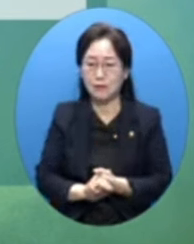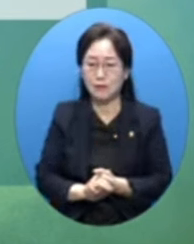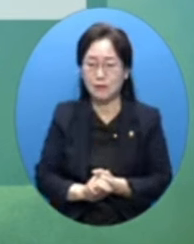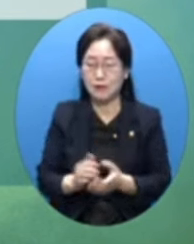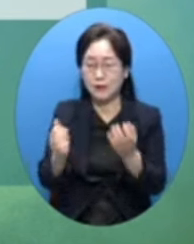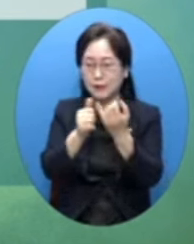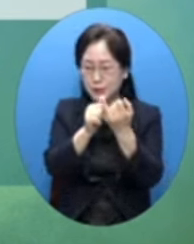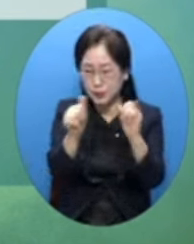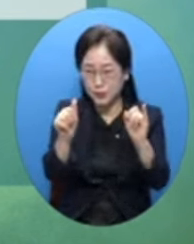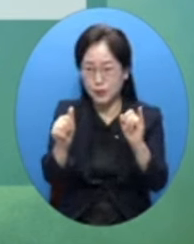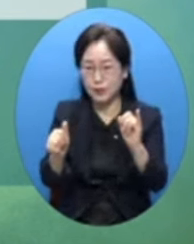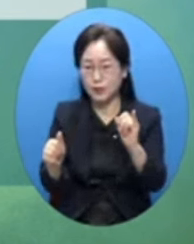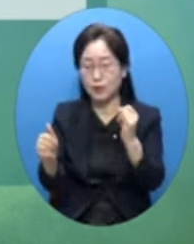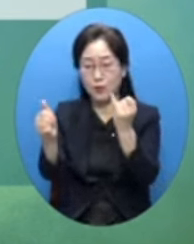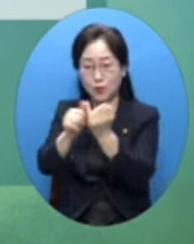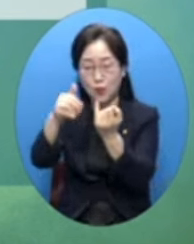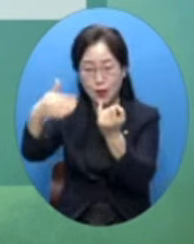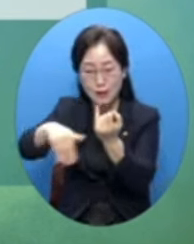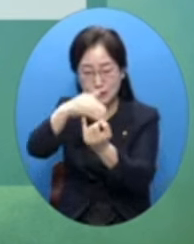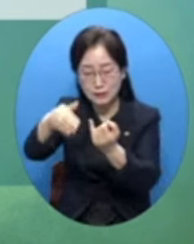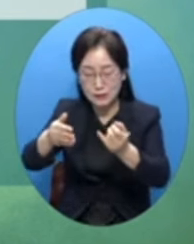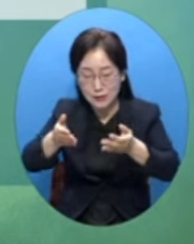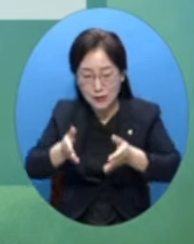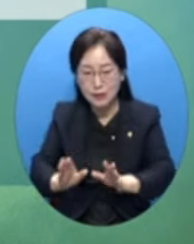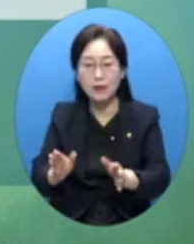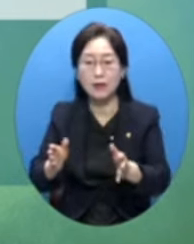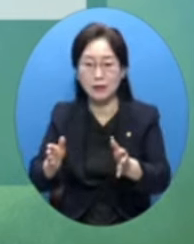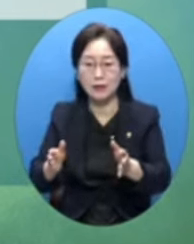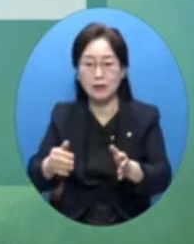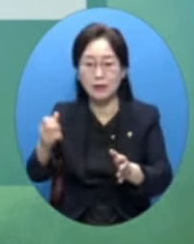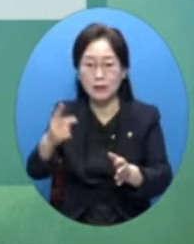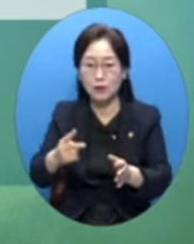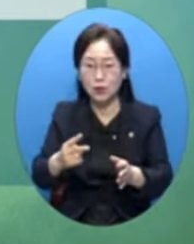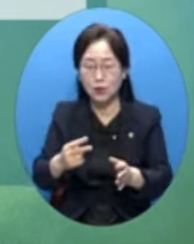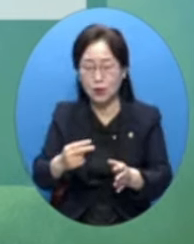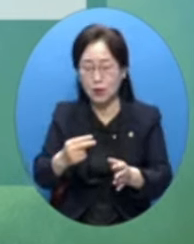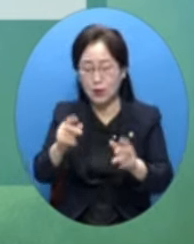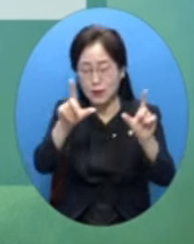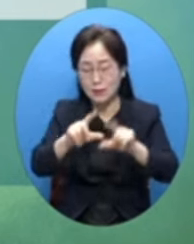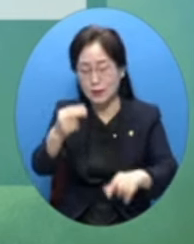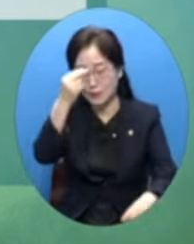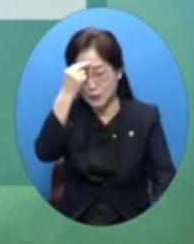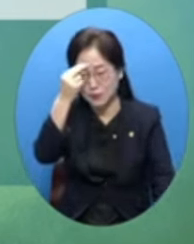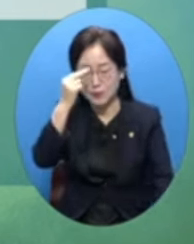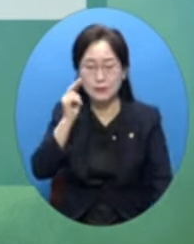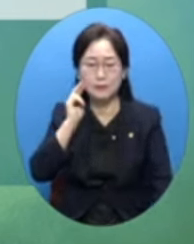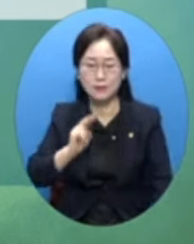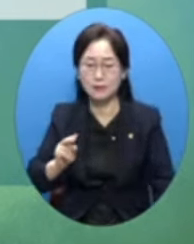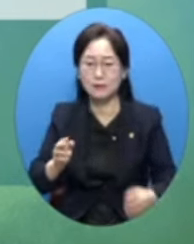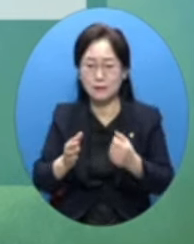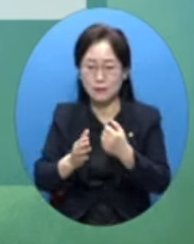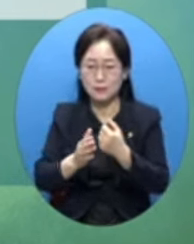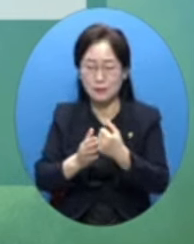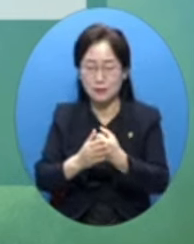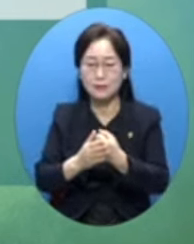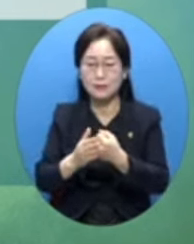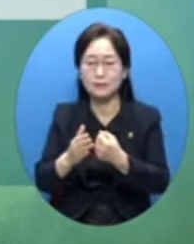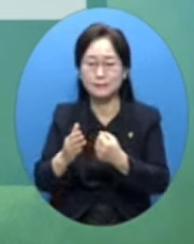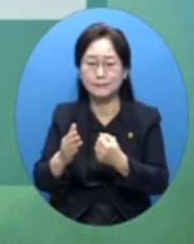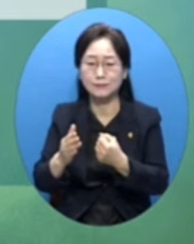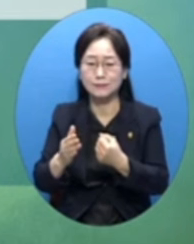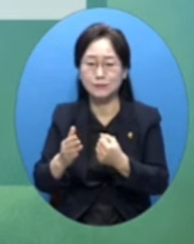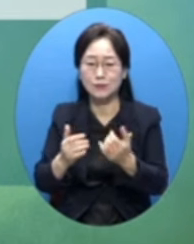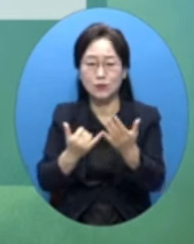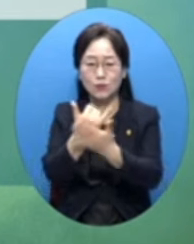이혼한 가정 또 결혼하지 않고 아이를 낳는 아이들 또 생계에 너무 어려움이 있어서 이 아이들을